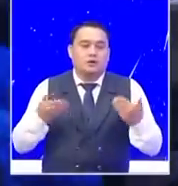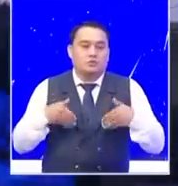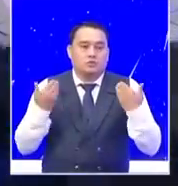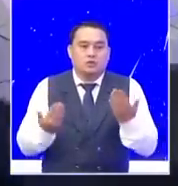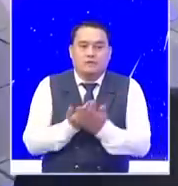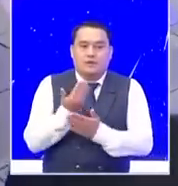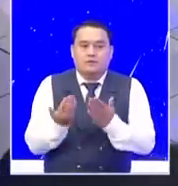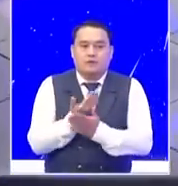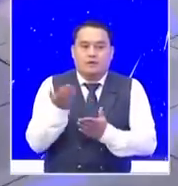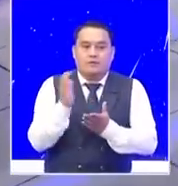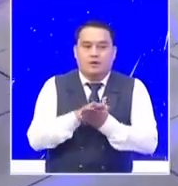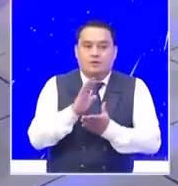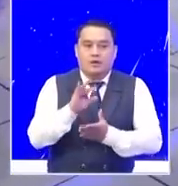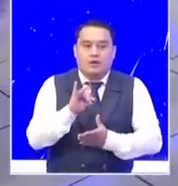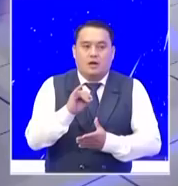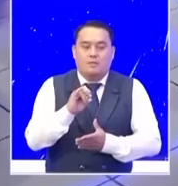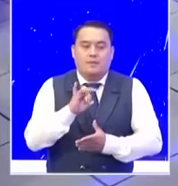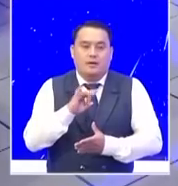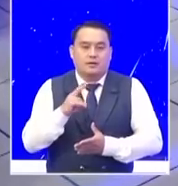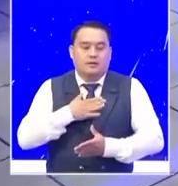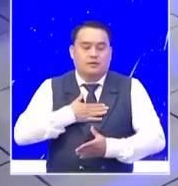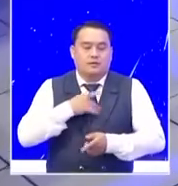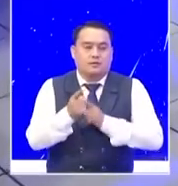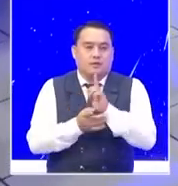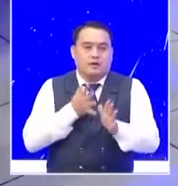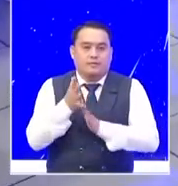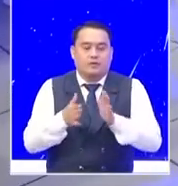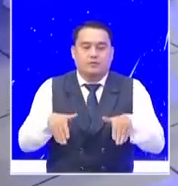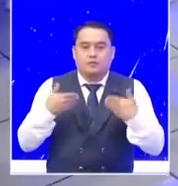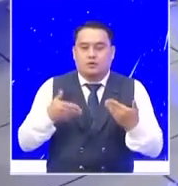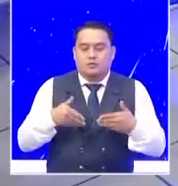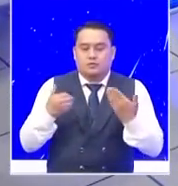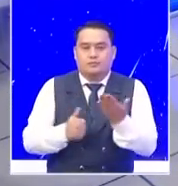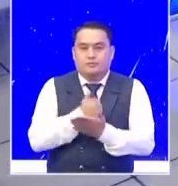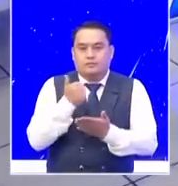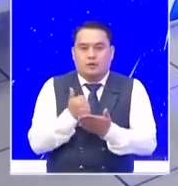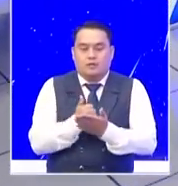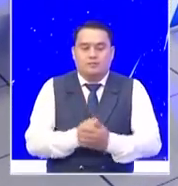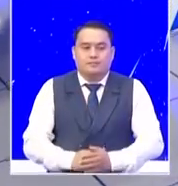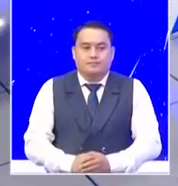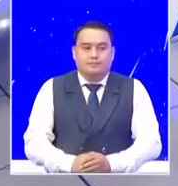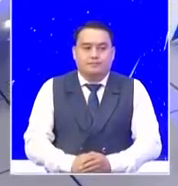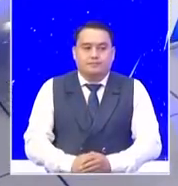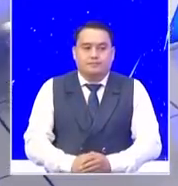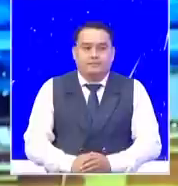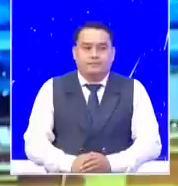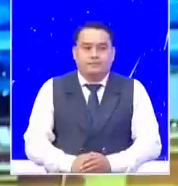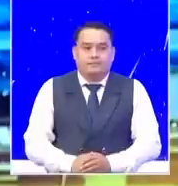Здравствуйте, время новостей на телеканале ЖТСУ, в студии прямого эфира Елеман Раимбеков. И сурдоперевод обеспечивает Марат Жумабеков.